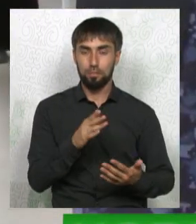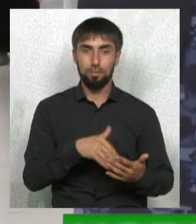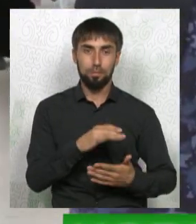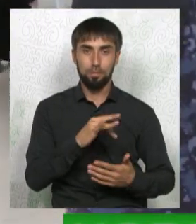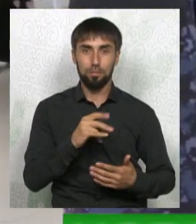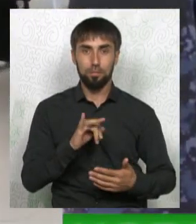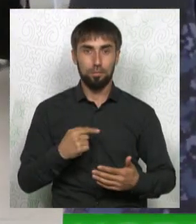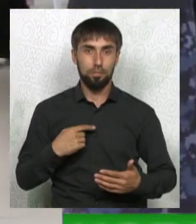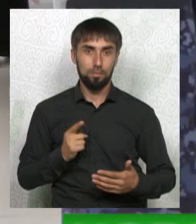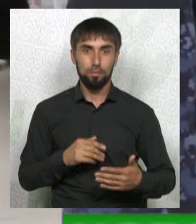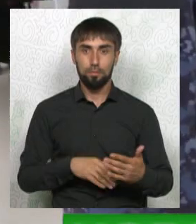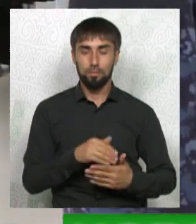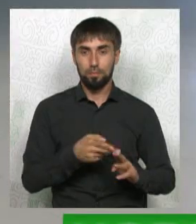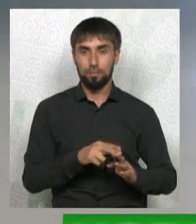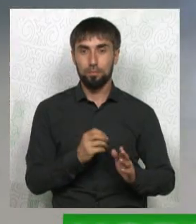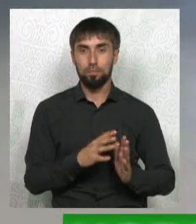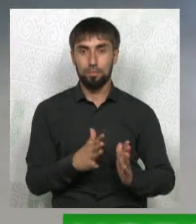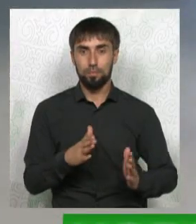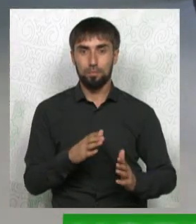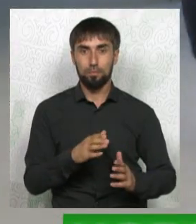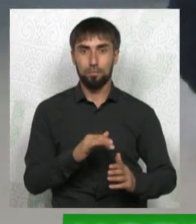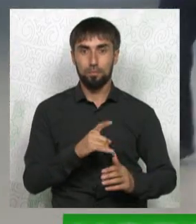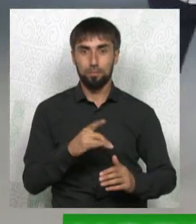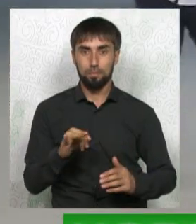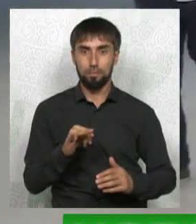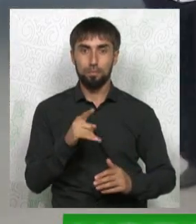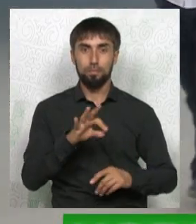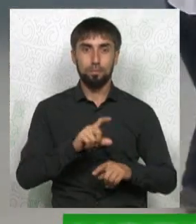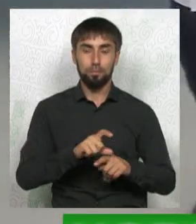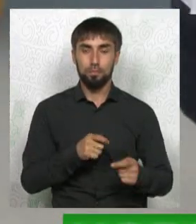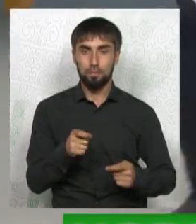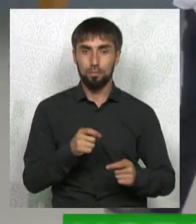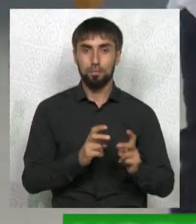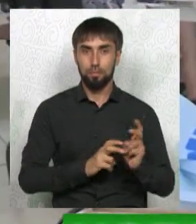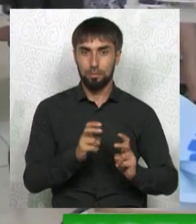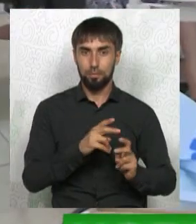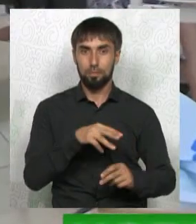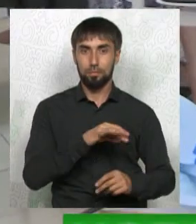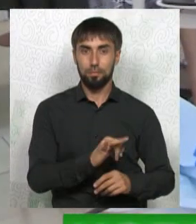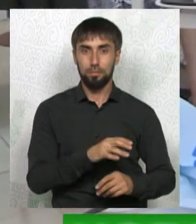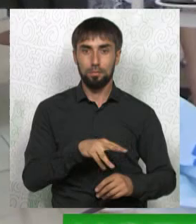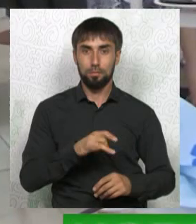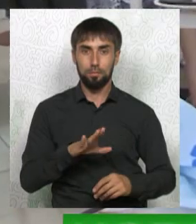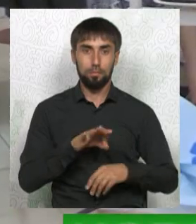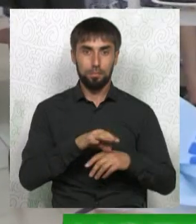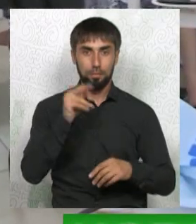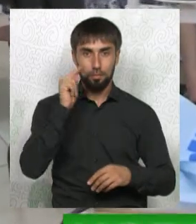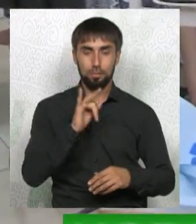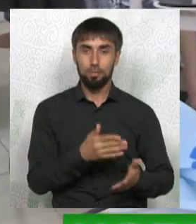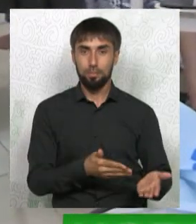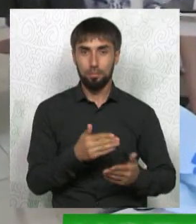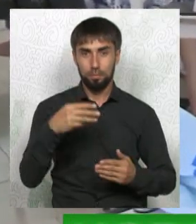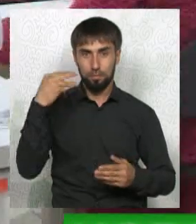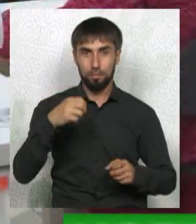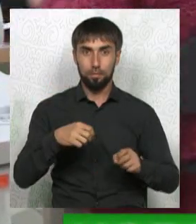ждут новые успехи, отметил премьер. На сегодня, по словам руководителя швейной фабрики Ислама Мистуева, пройдя обучение с привлечением